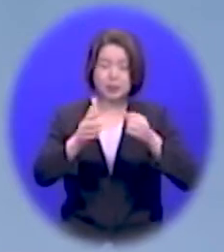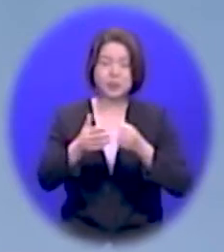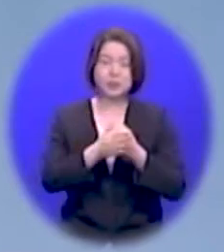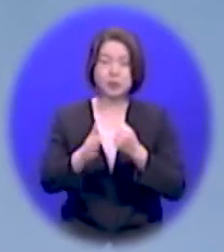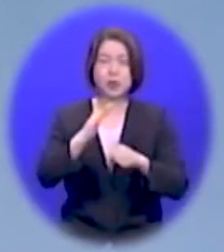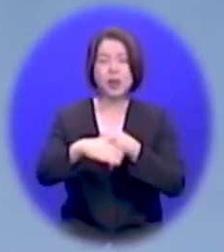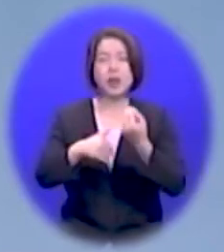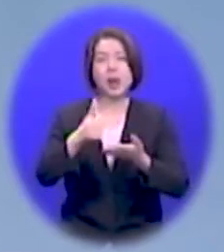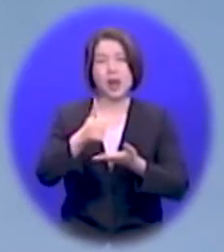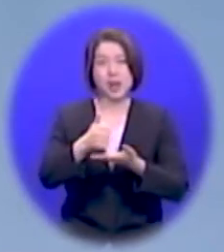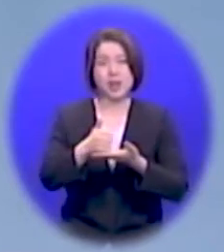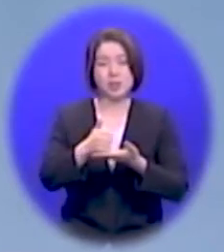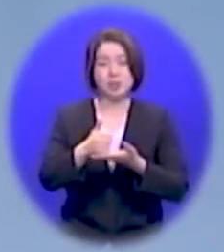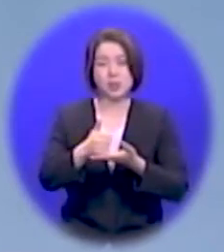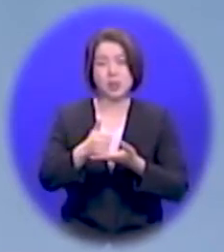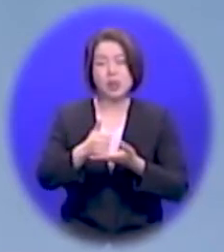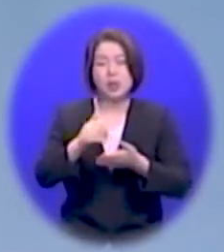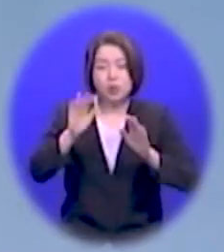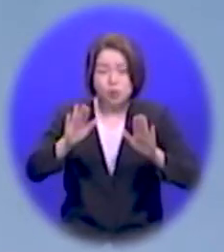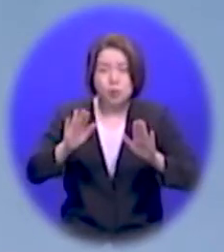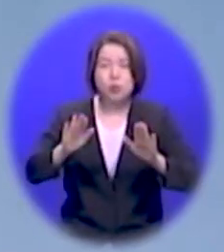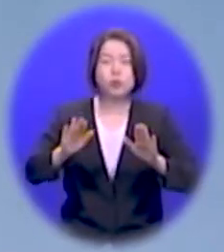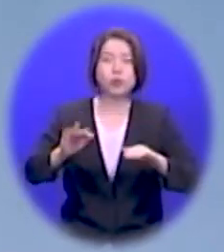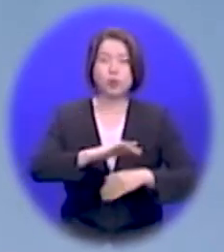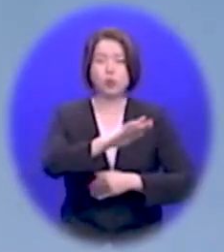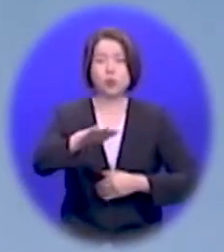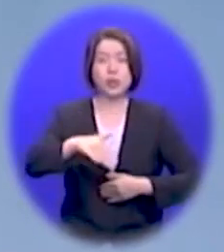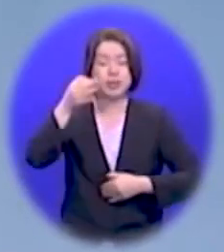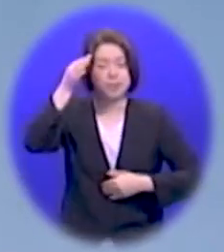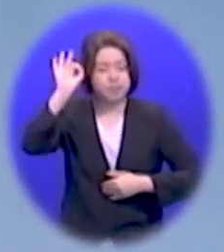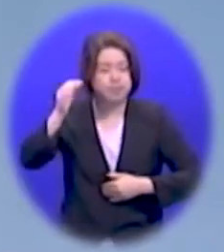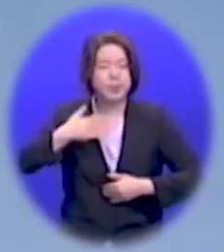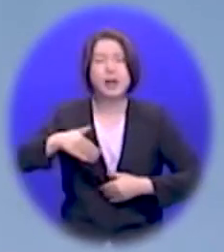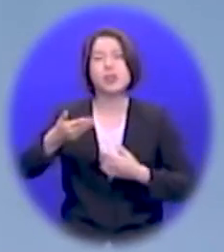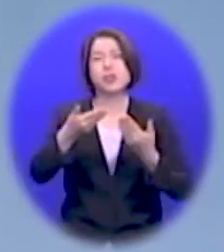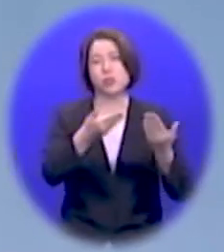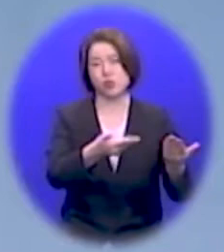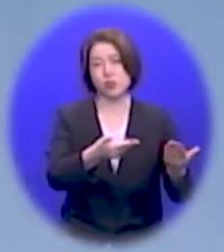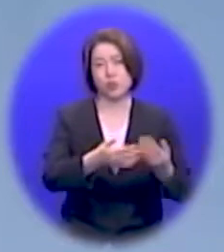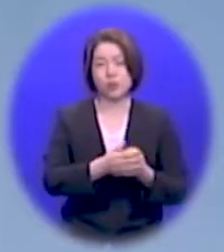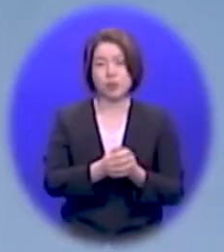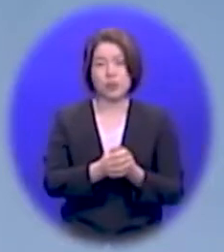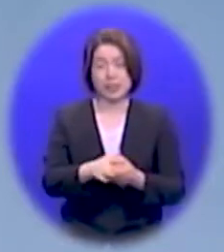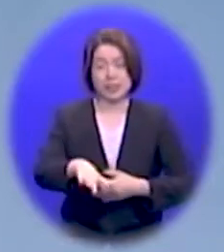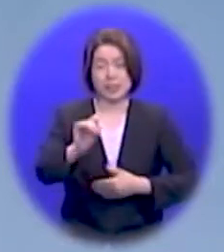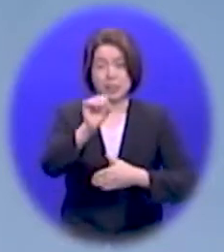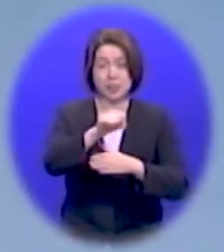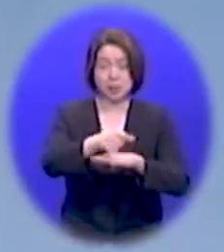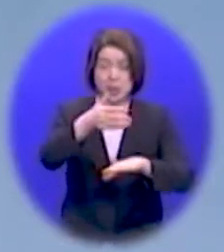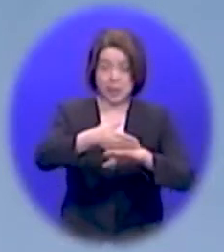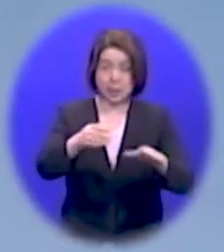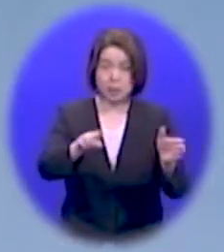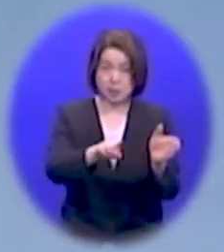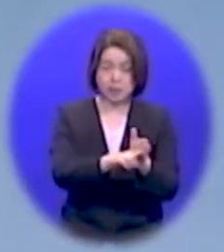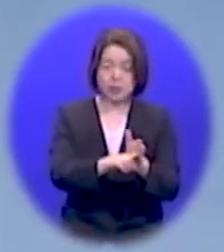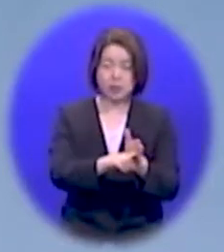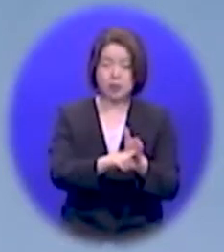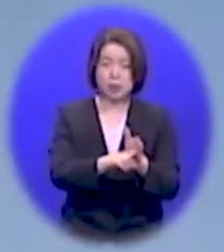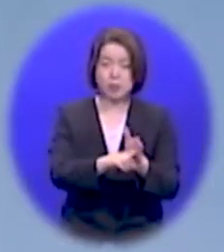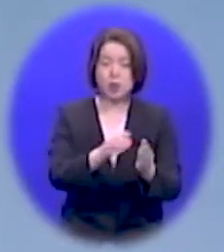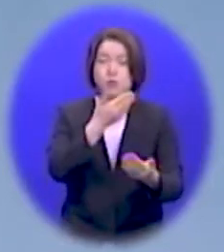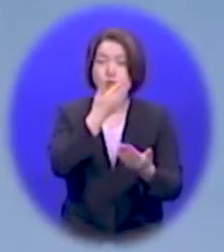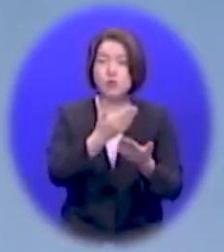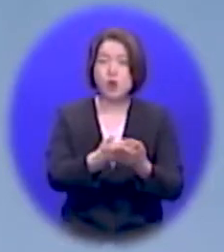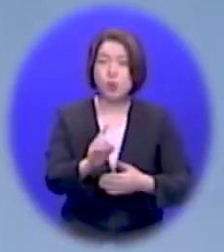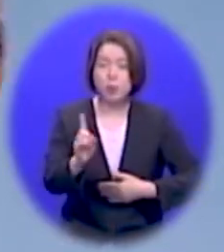우리에게 이번에도 그 일을 깨우쳐 주시는 겁니다 이 첫열매 감사 신앙 의 핵심은 믿음의 감사합니다